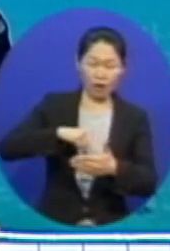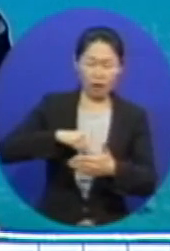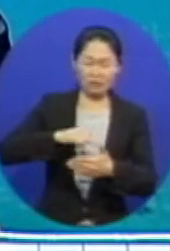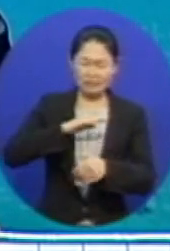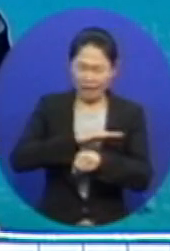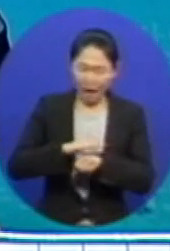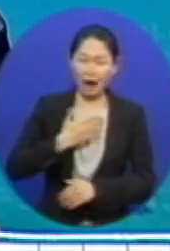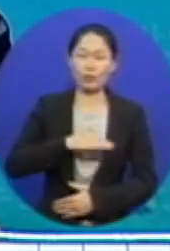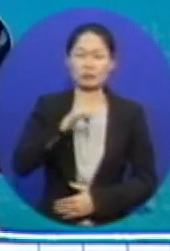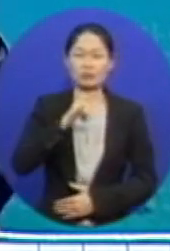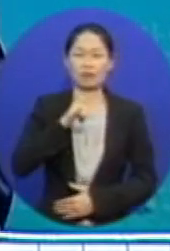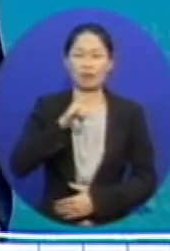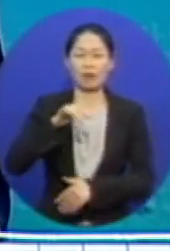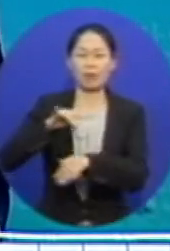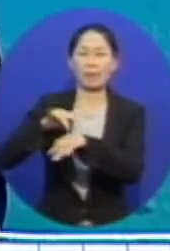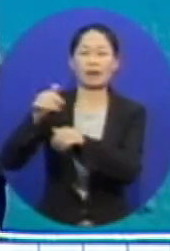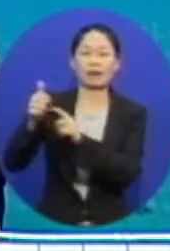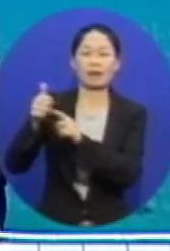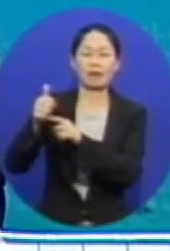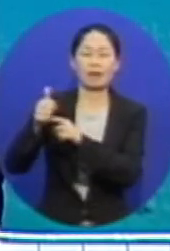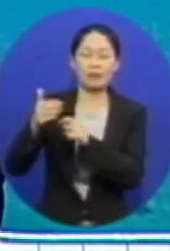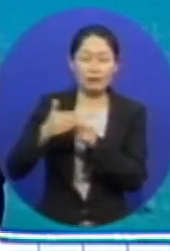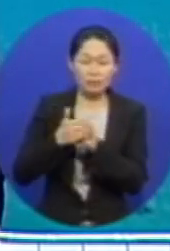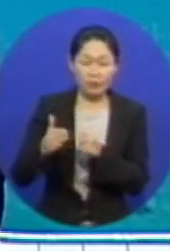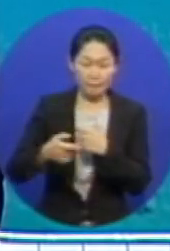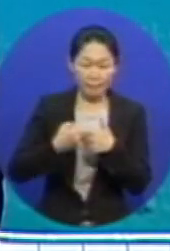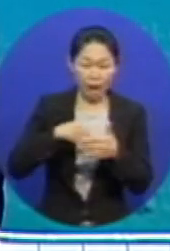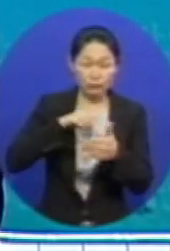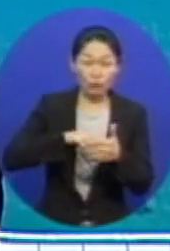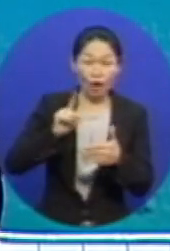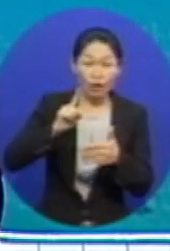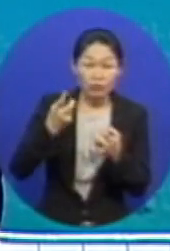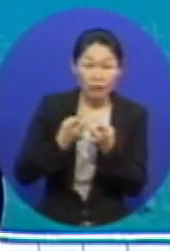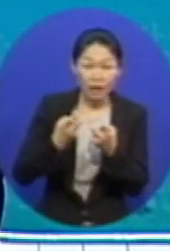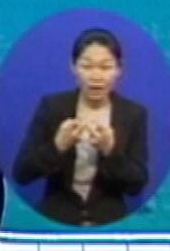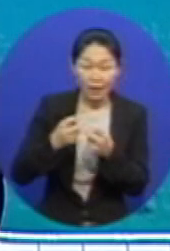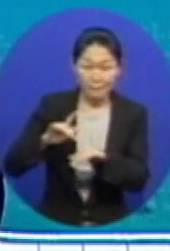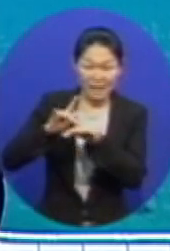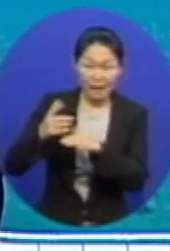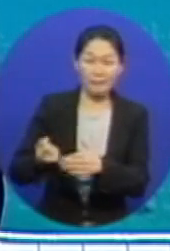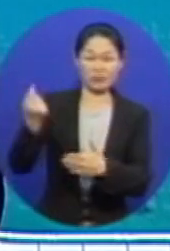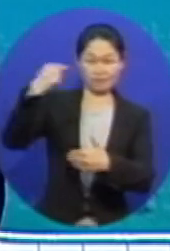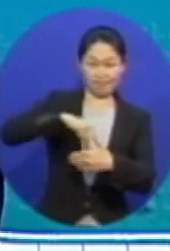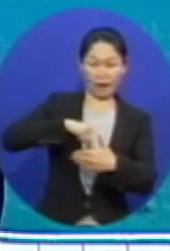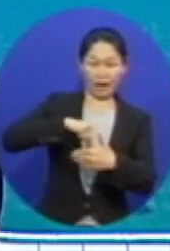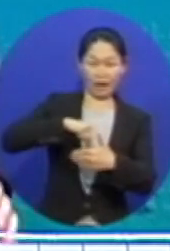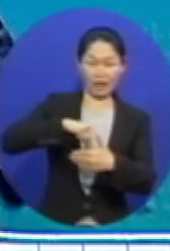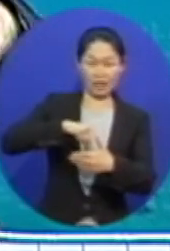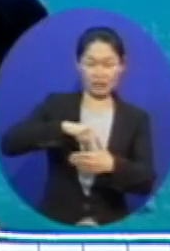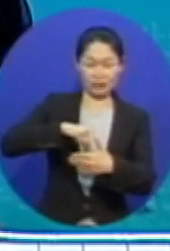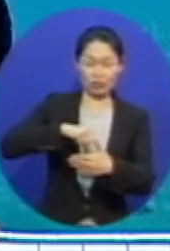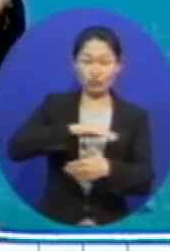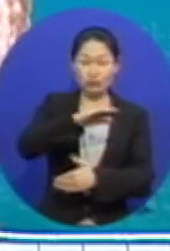알아요 그러니까 우리 마음속에 어떻든지 마귀가 먼저 들어와서 또 들어와서 우리를 혼란